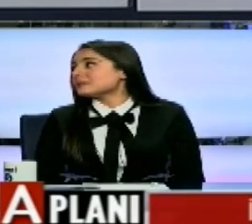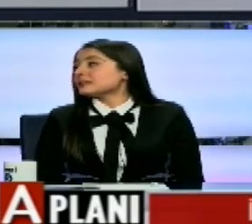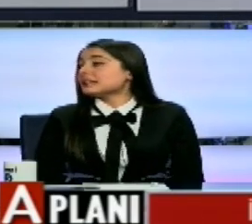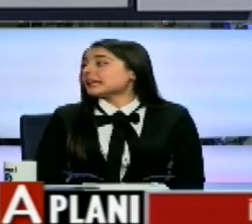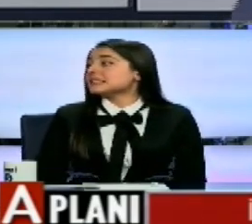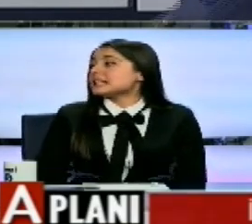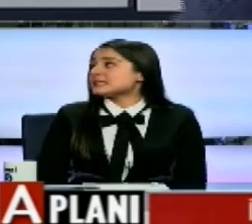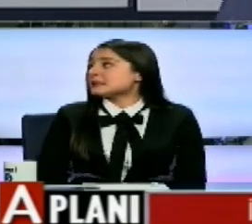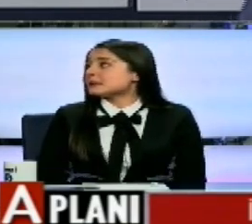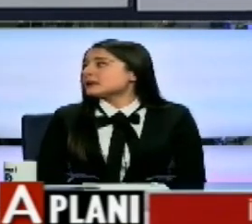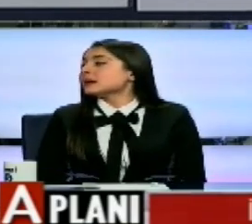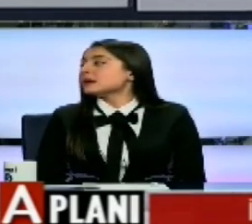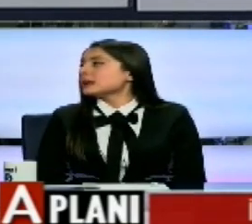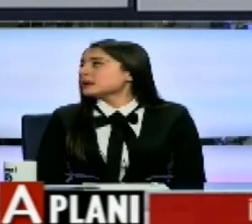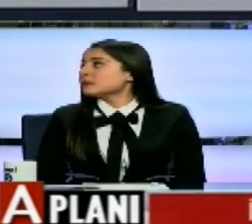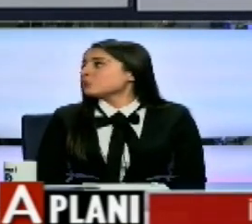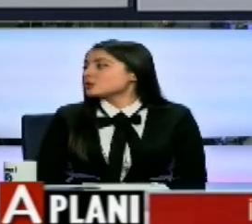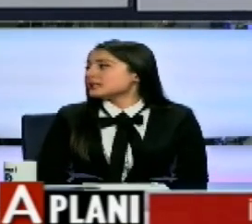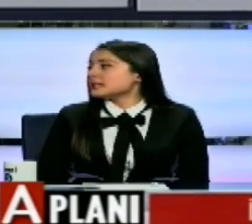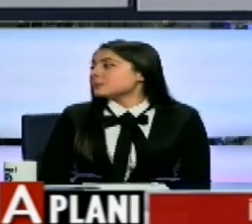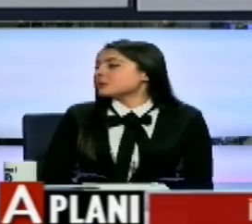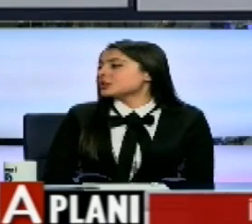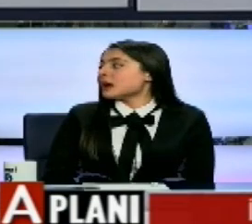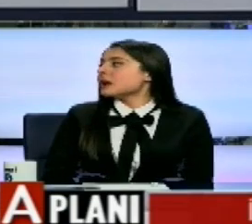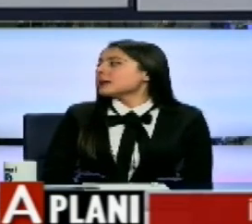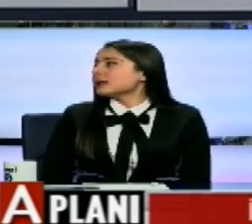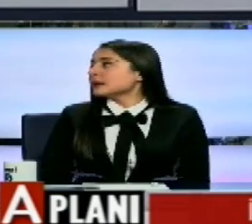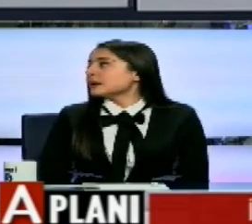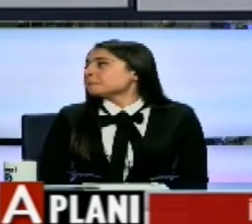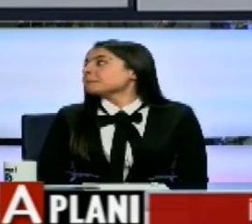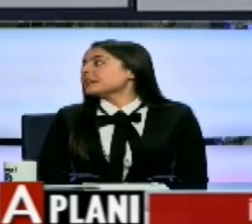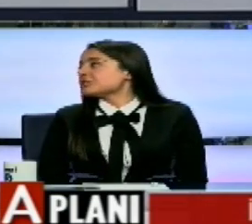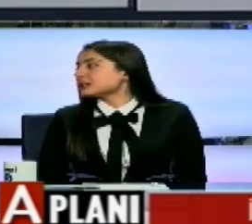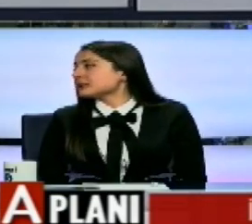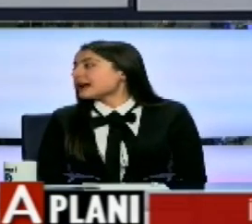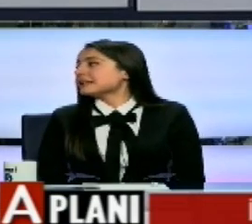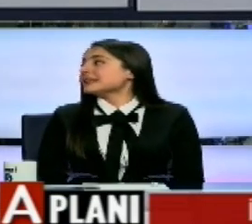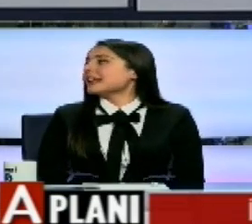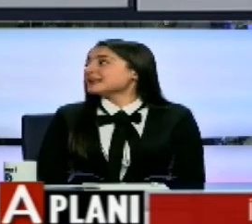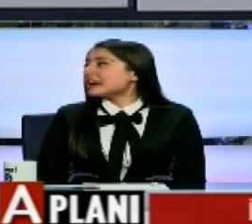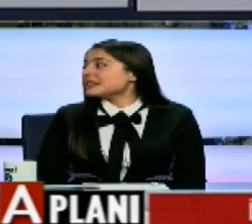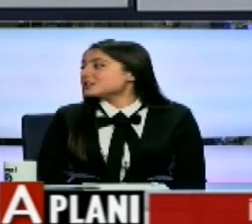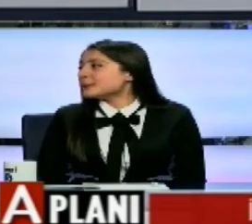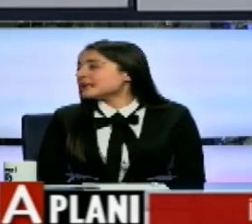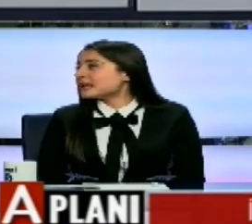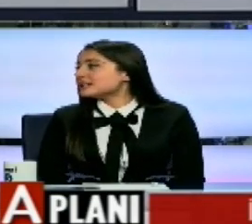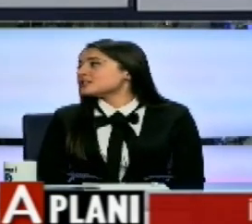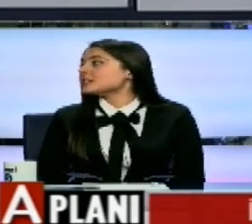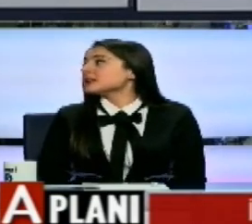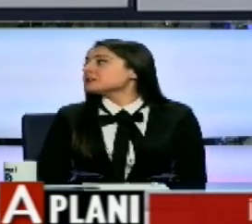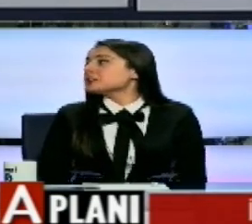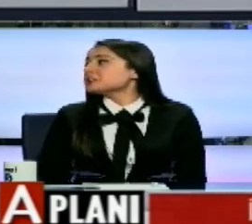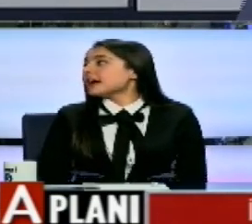yönlendirilebilen, gerek sesli projelerin yapılacağı değişiklikler, işitme engelliler